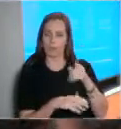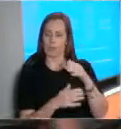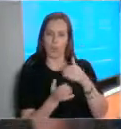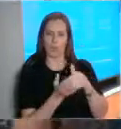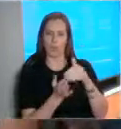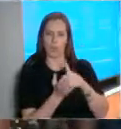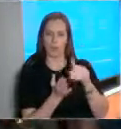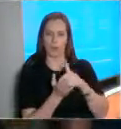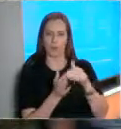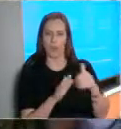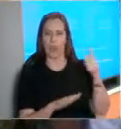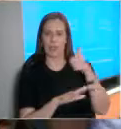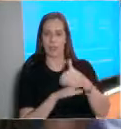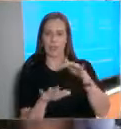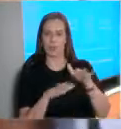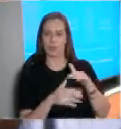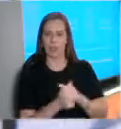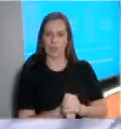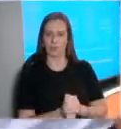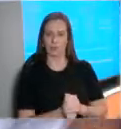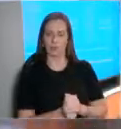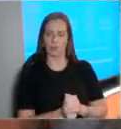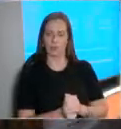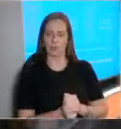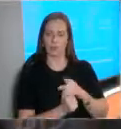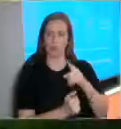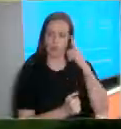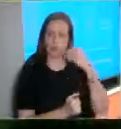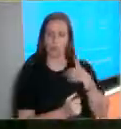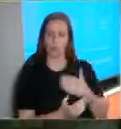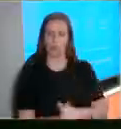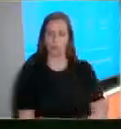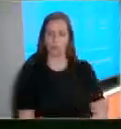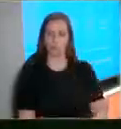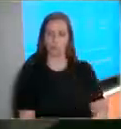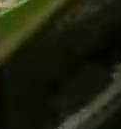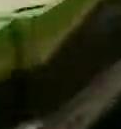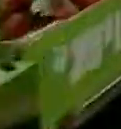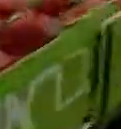להמשיך לנהל את הממשלה. זה דעתי.